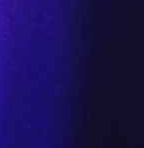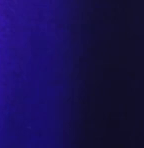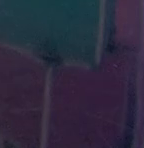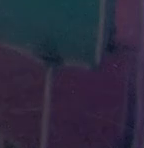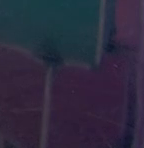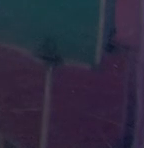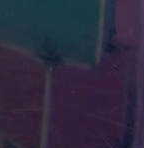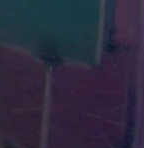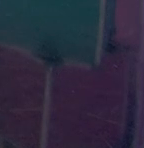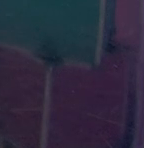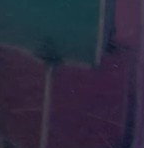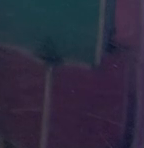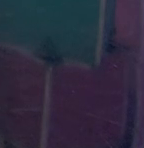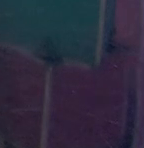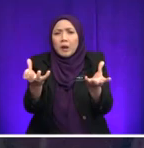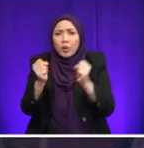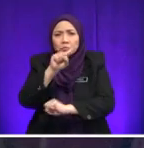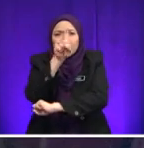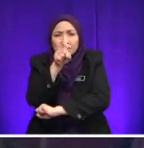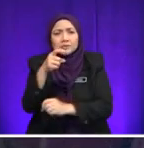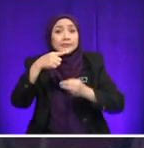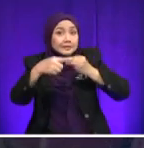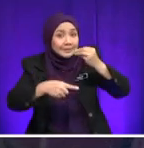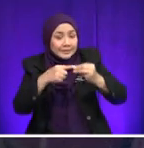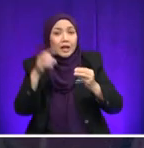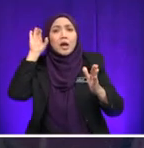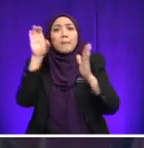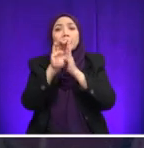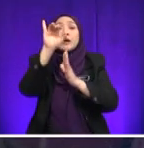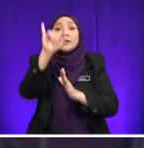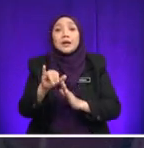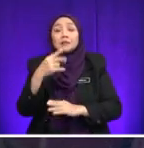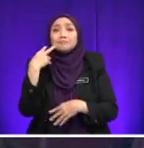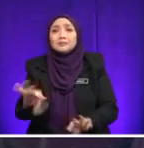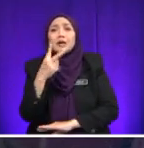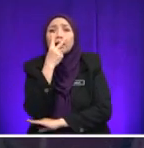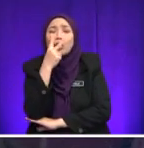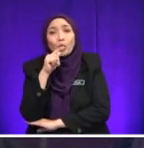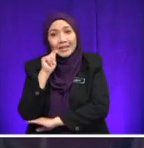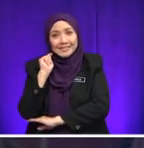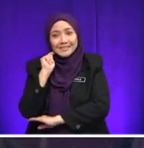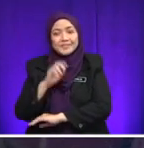gambar-gambar yang ada atas meja nih dengan apa yang kita akan belajar